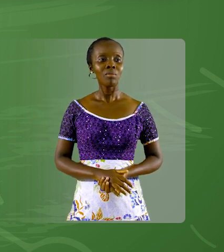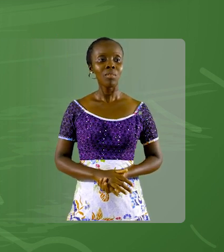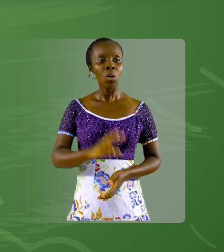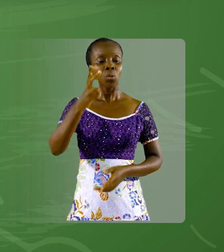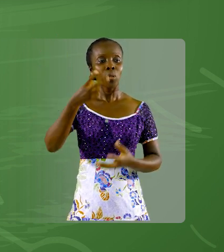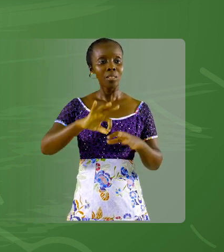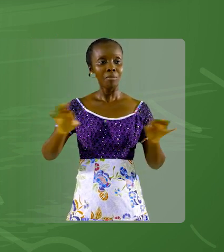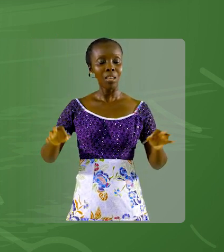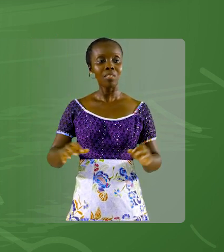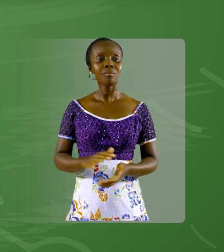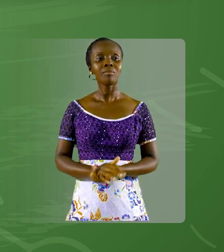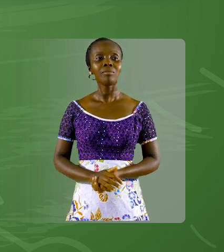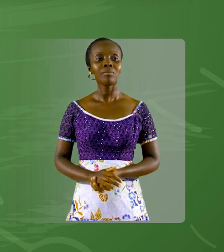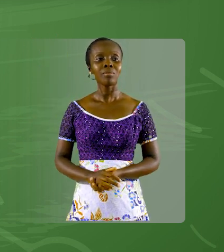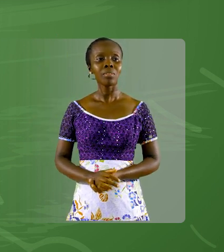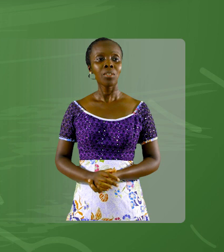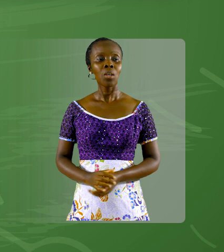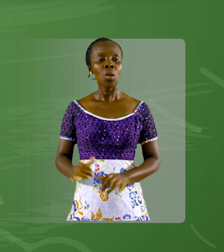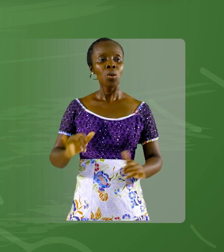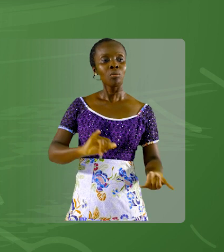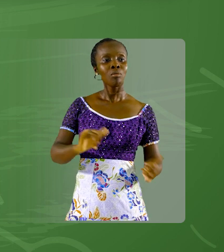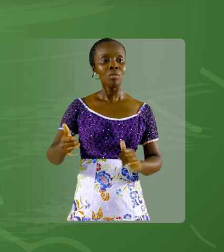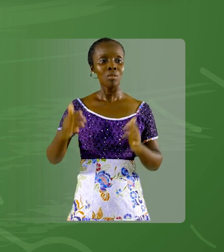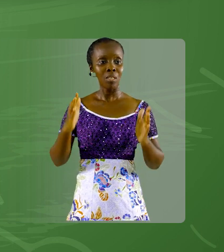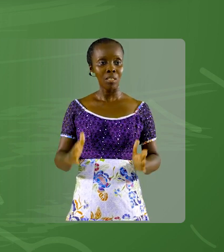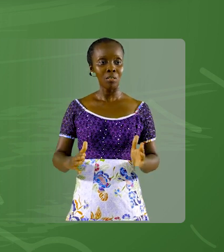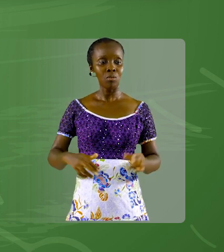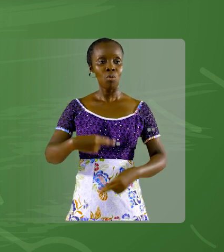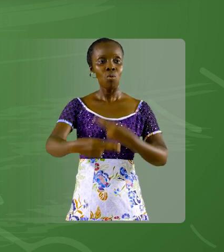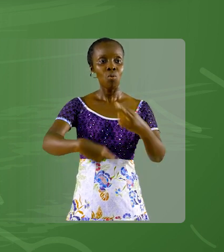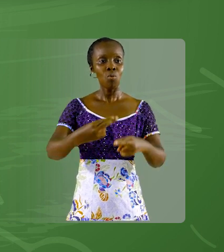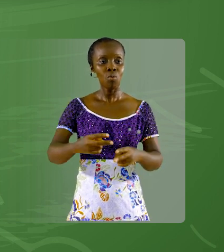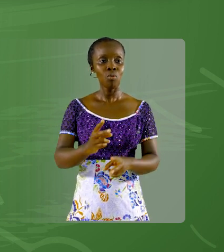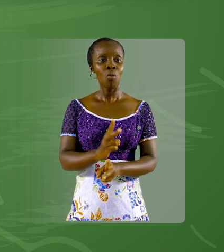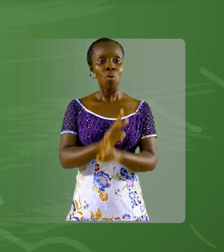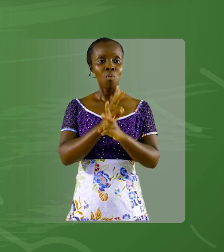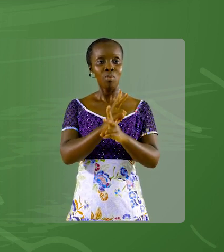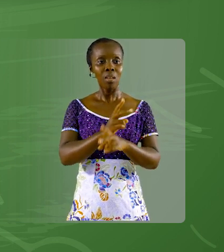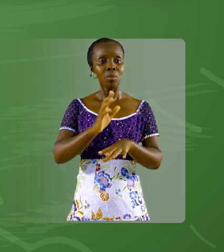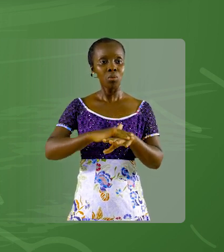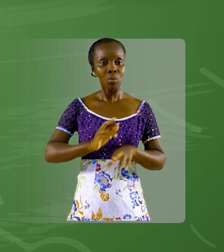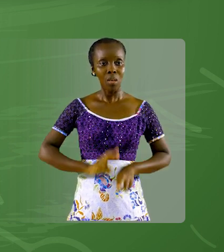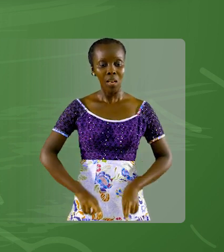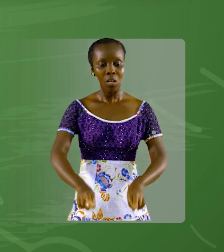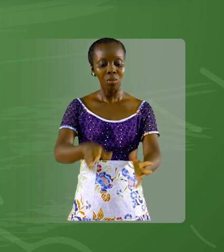Deuxième phrase. Le cycliste roule prudemment sur la chaussée